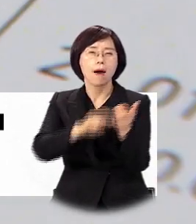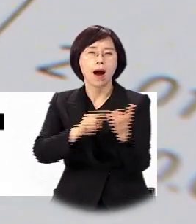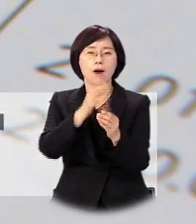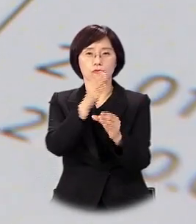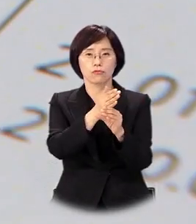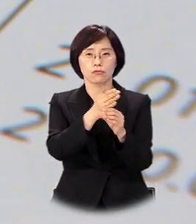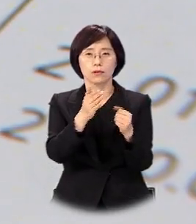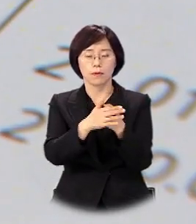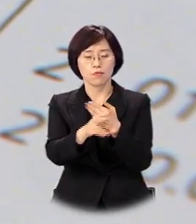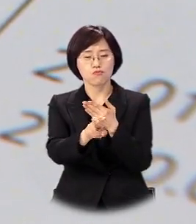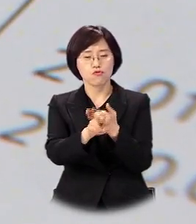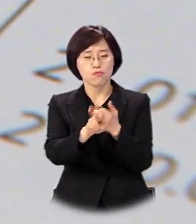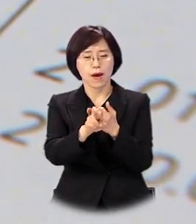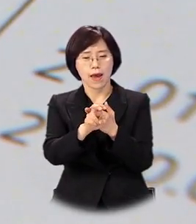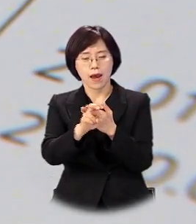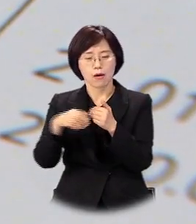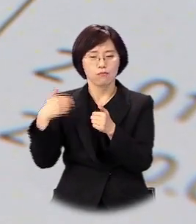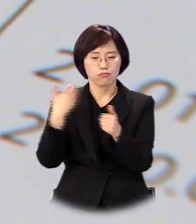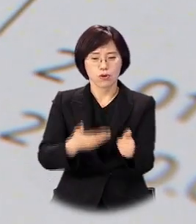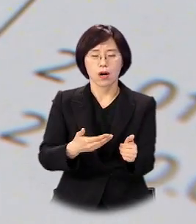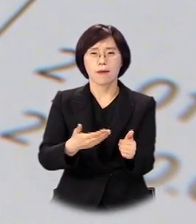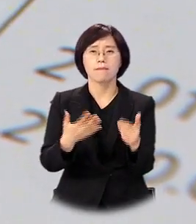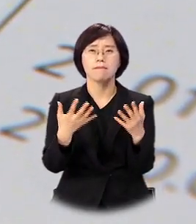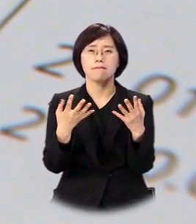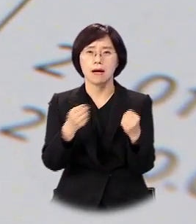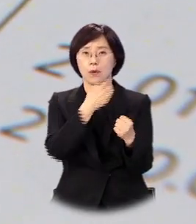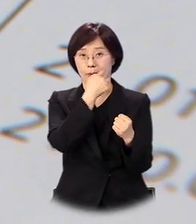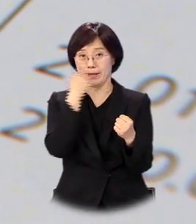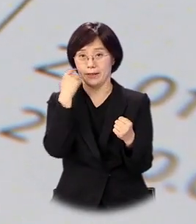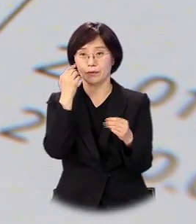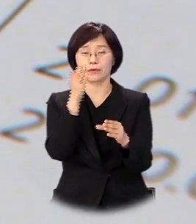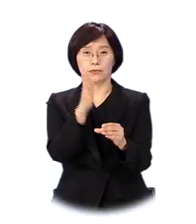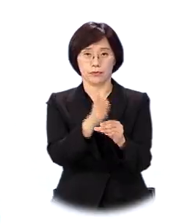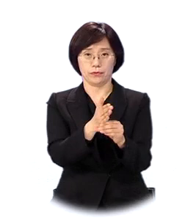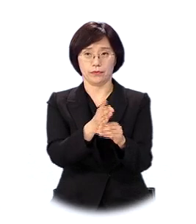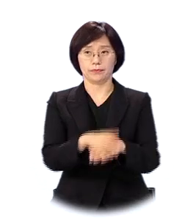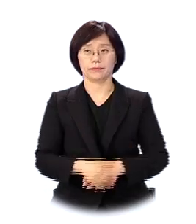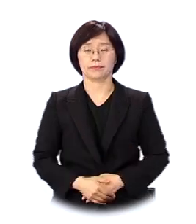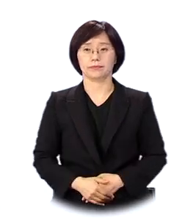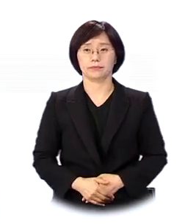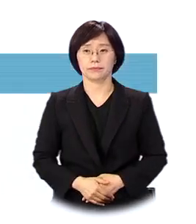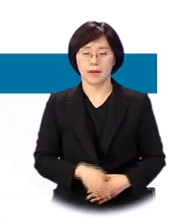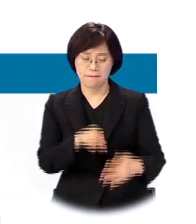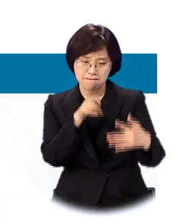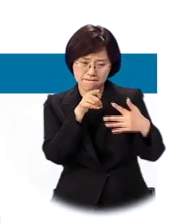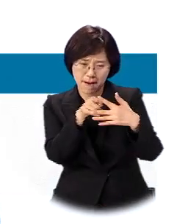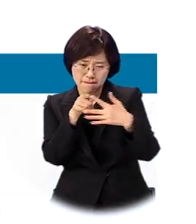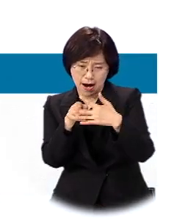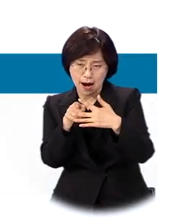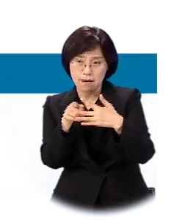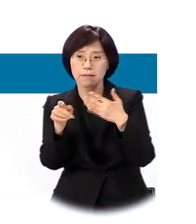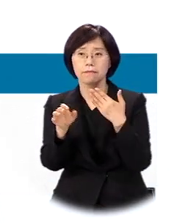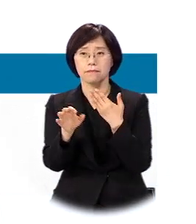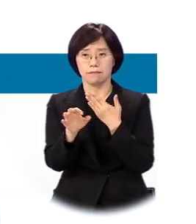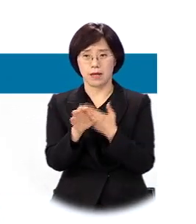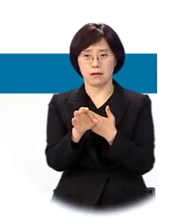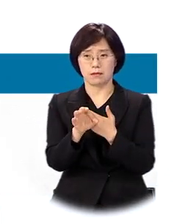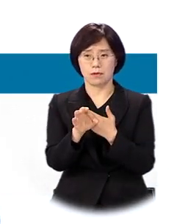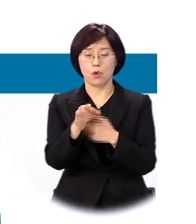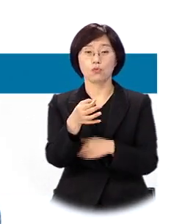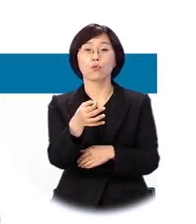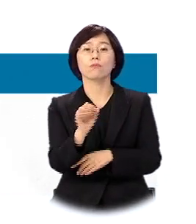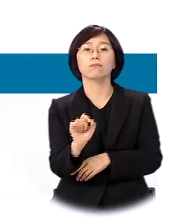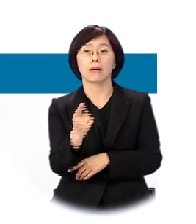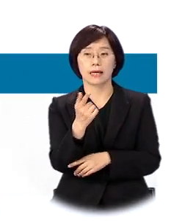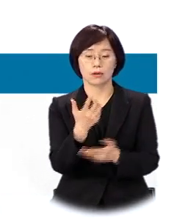있고 불법 정료도 적지 않은 것으로 파악하고 있습니다. 정황을 포착이 되는 부분은 자금 흐름